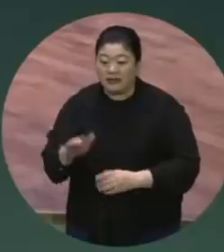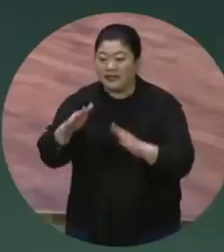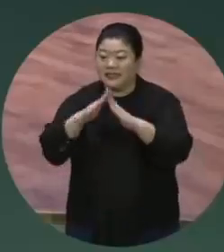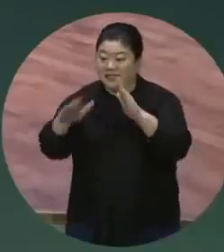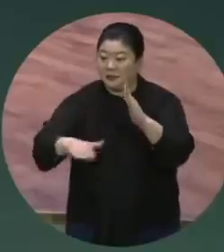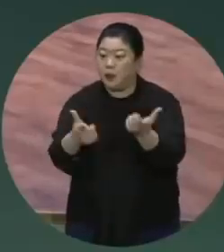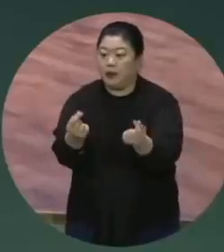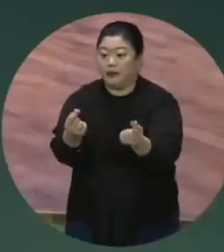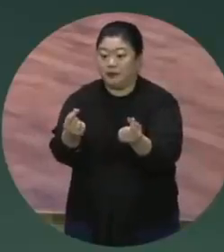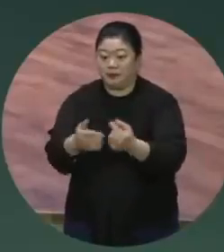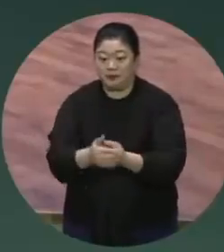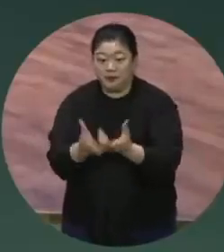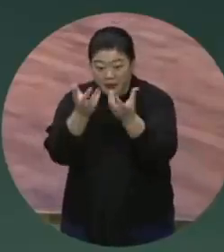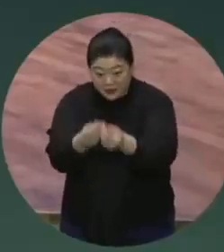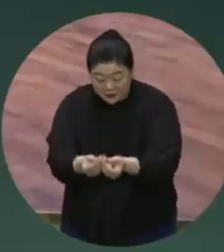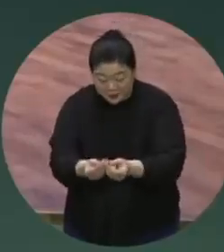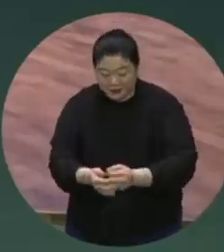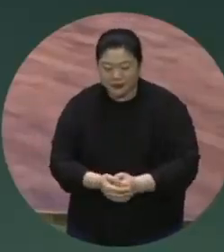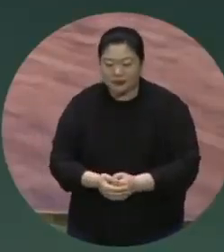그래요.